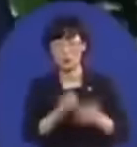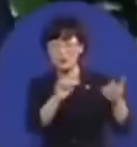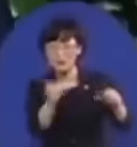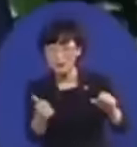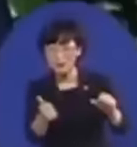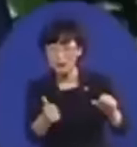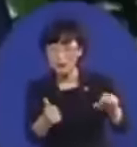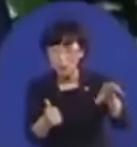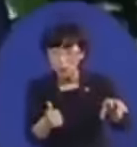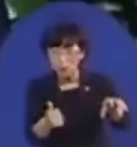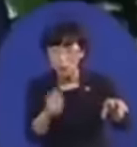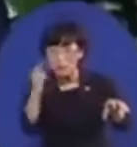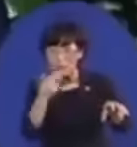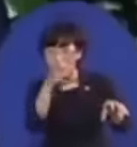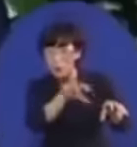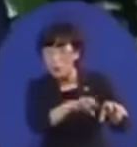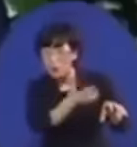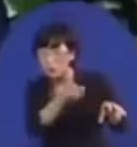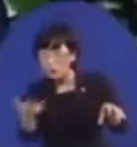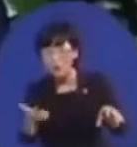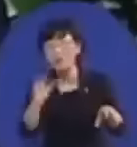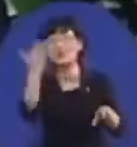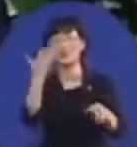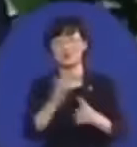사망에서 생명으로 옮긴 것입니다.